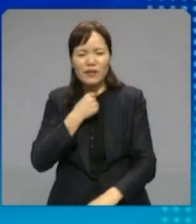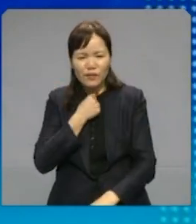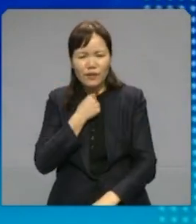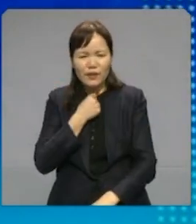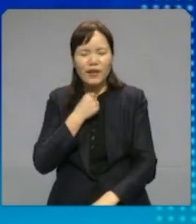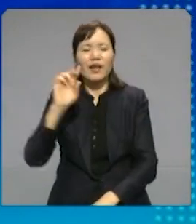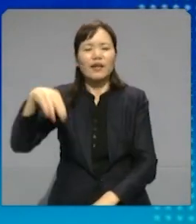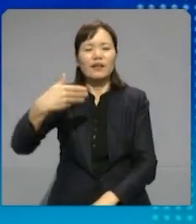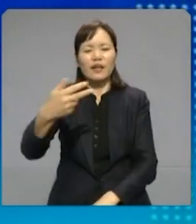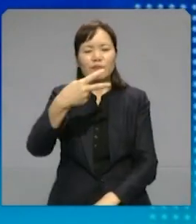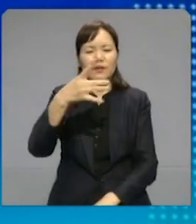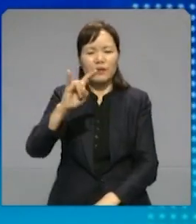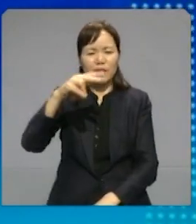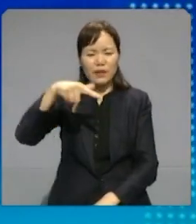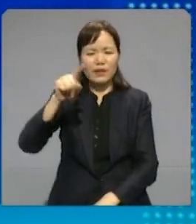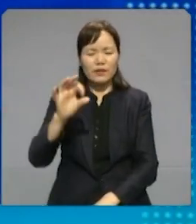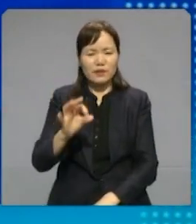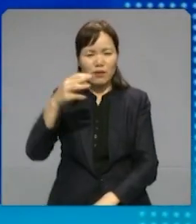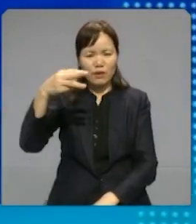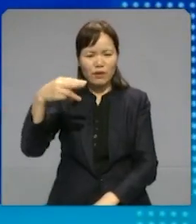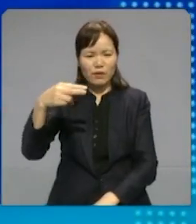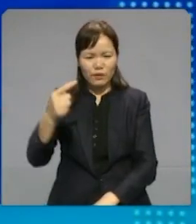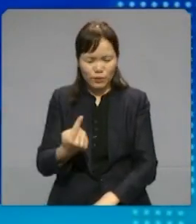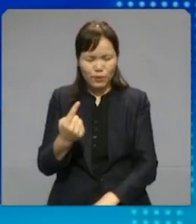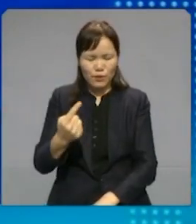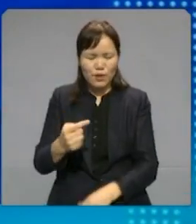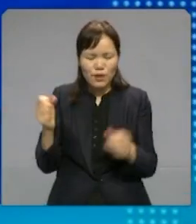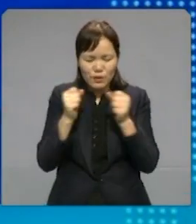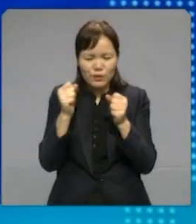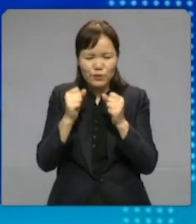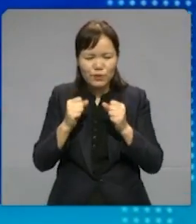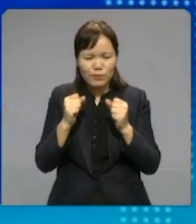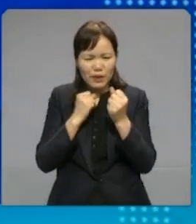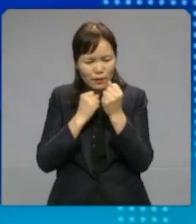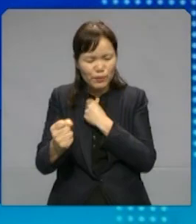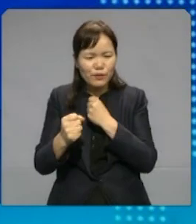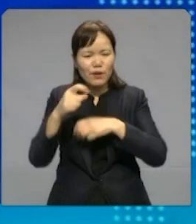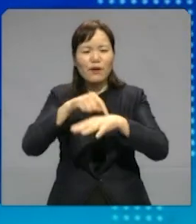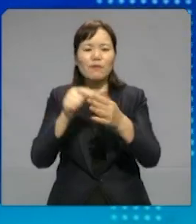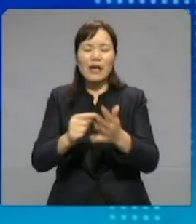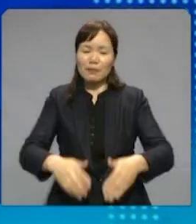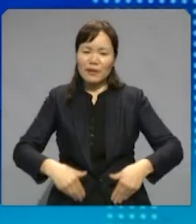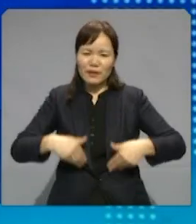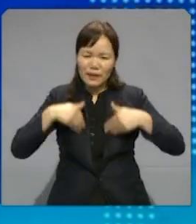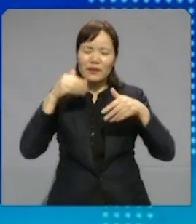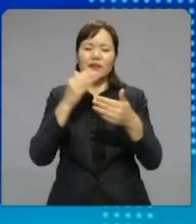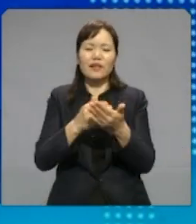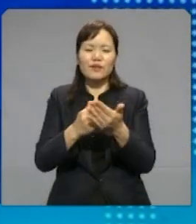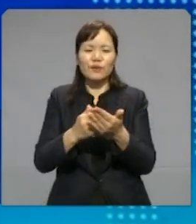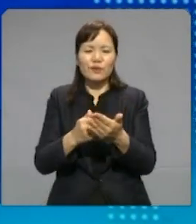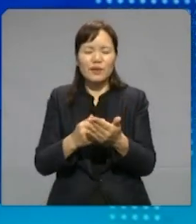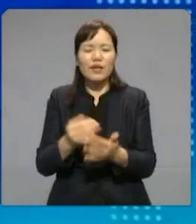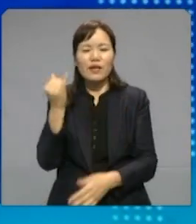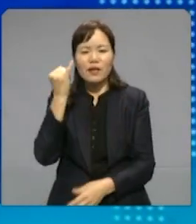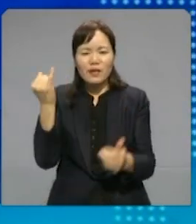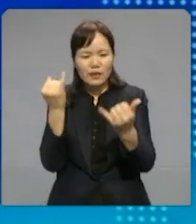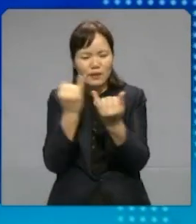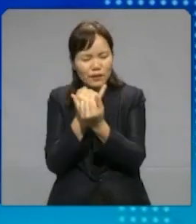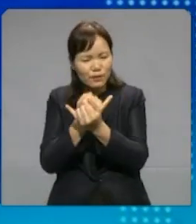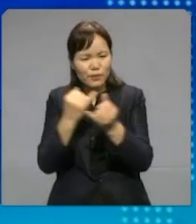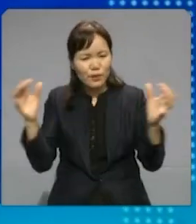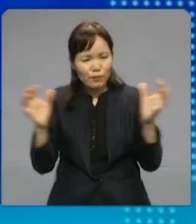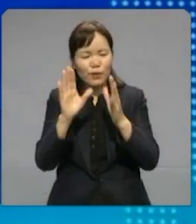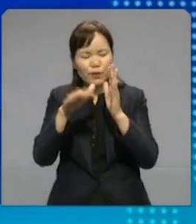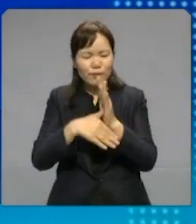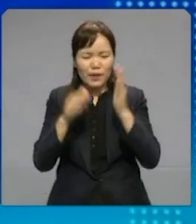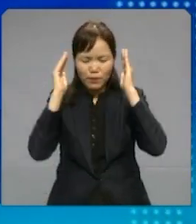다음은 대청도로 가보겠습니다. 추워진 날씨에도 마음만큼은 훈훈해지는 소식인데요. 대청도 주부 모임에서 장학기금